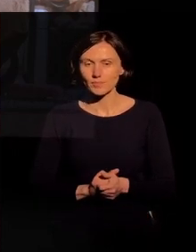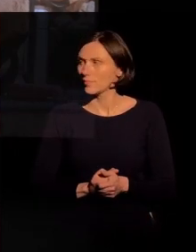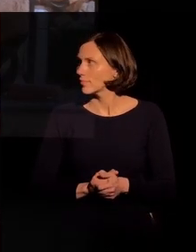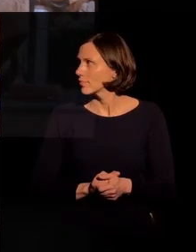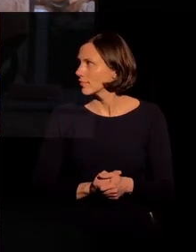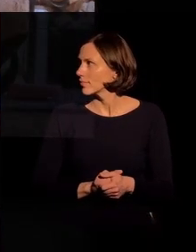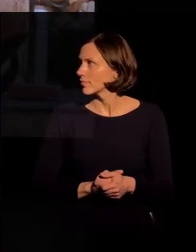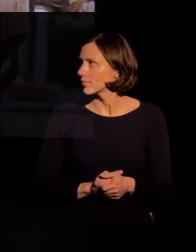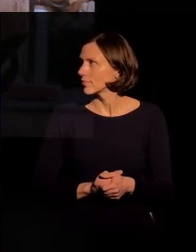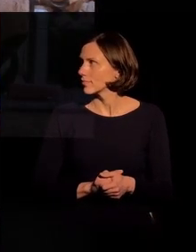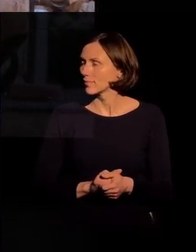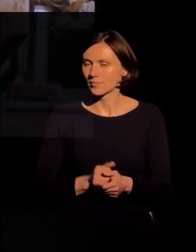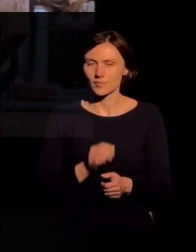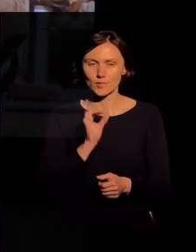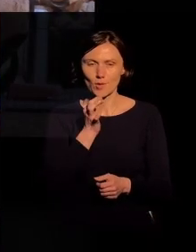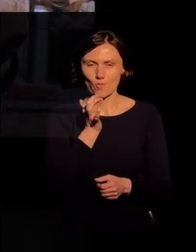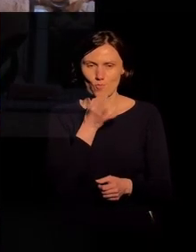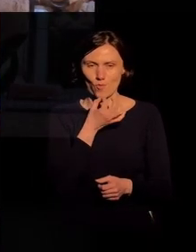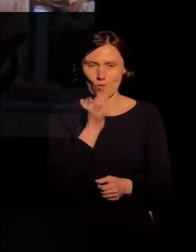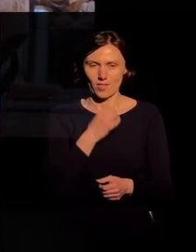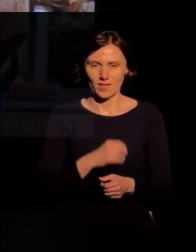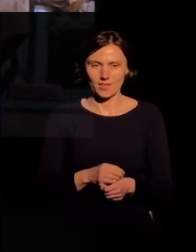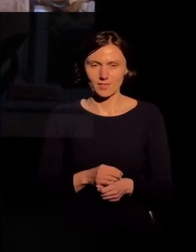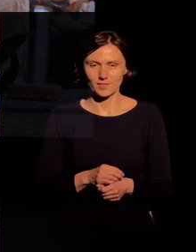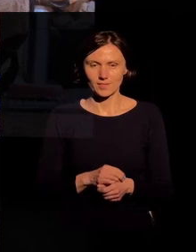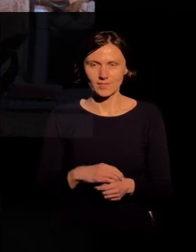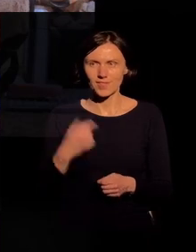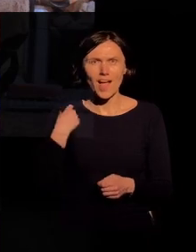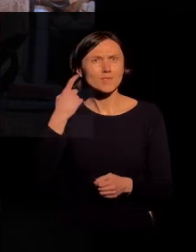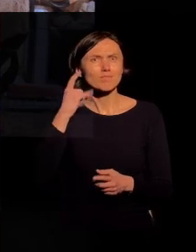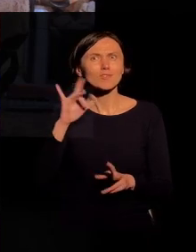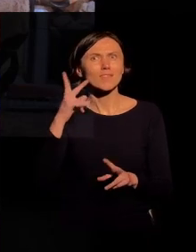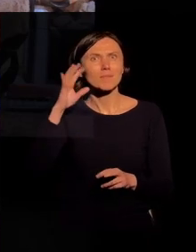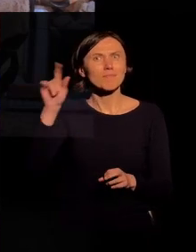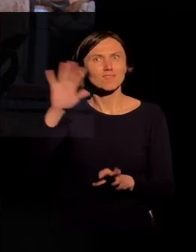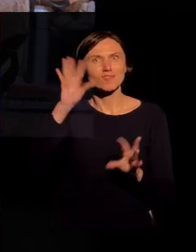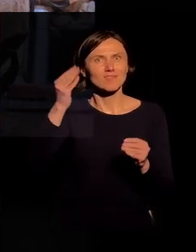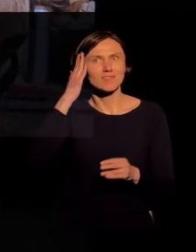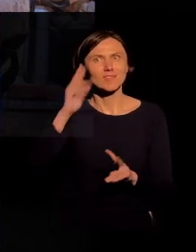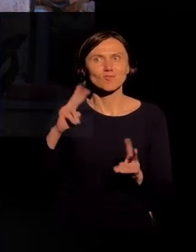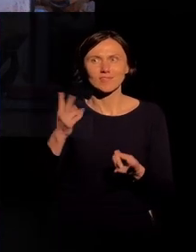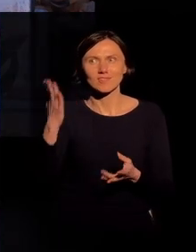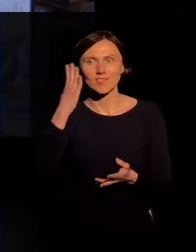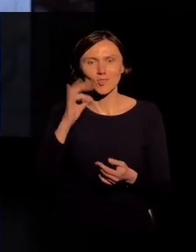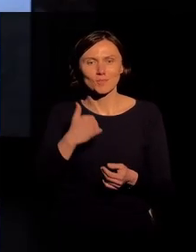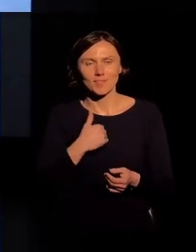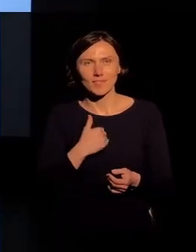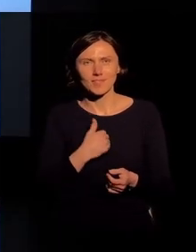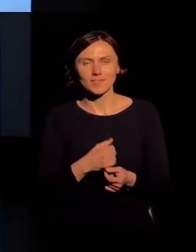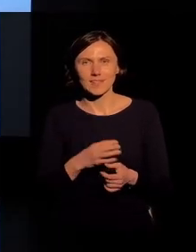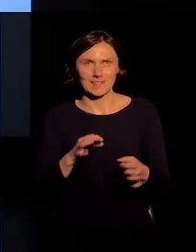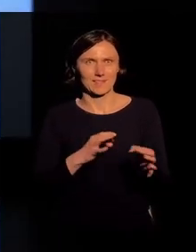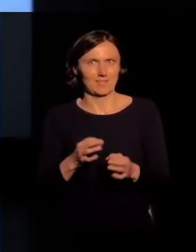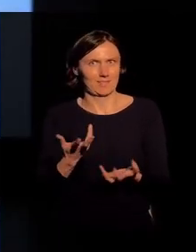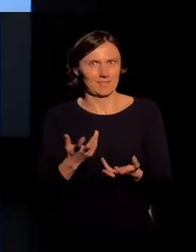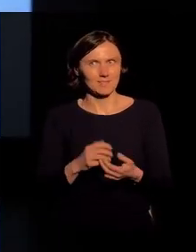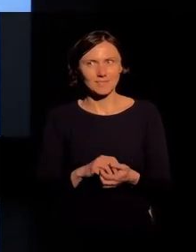Tak przysłuchiwałem się tej zapowiedzi, skąd ta pani wszystko wiedziała. Takie rzeczy o mnie dość